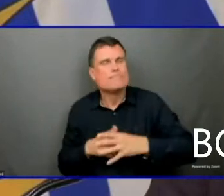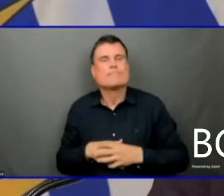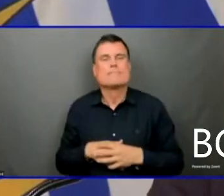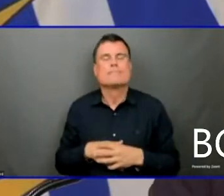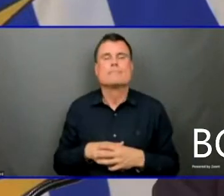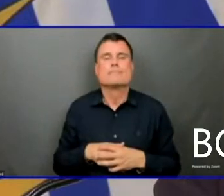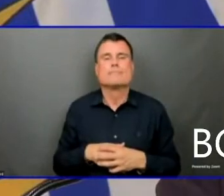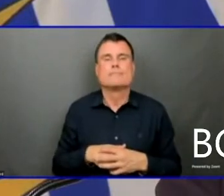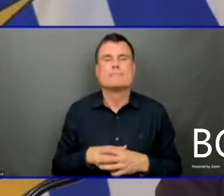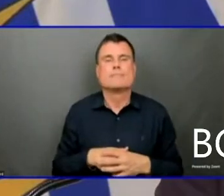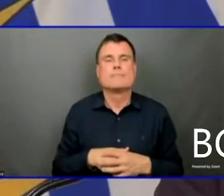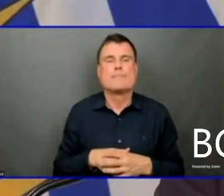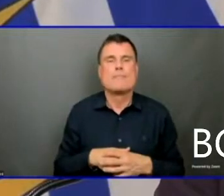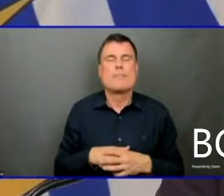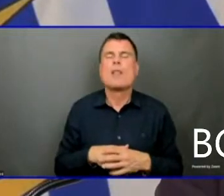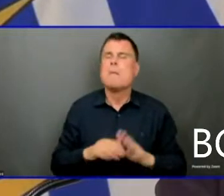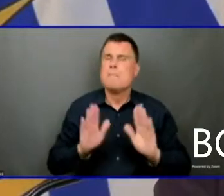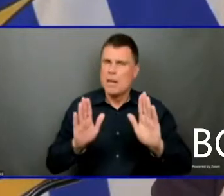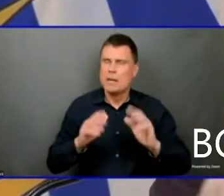个，